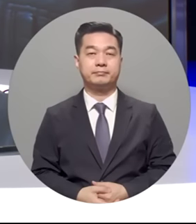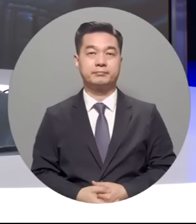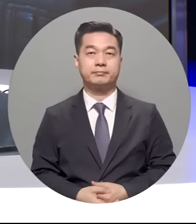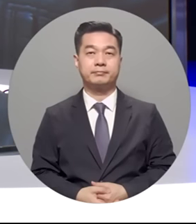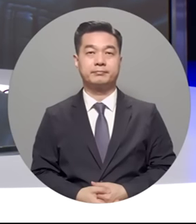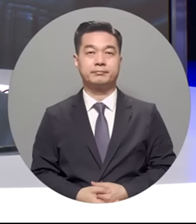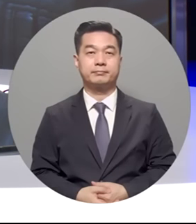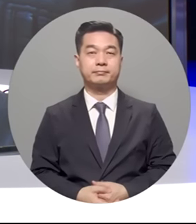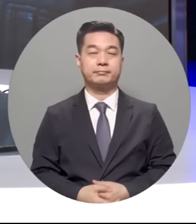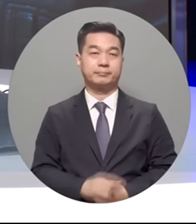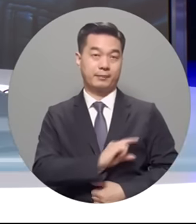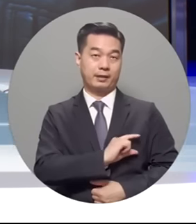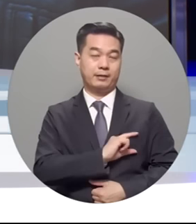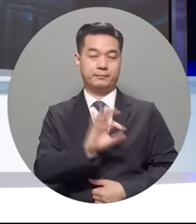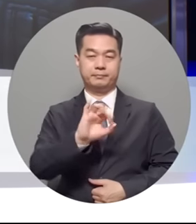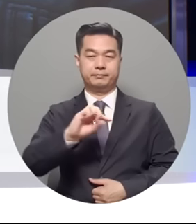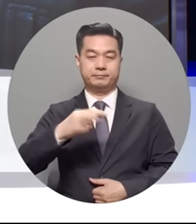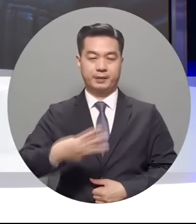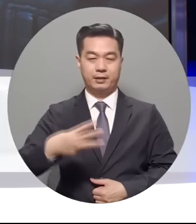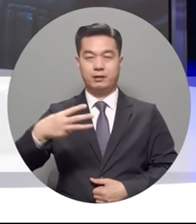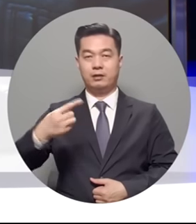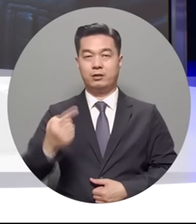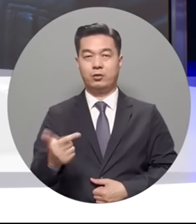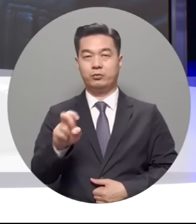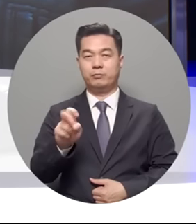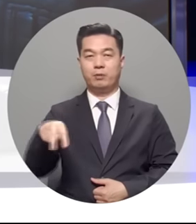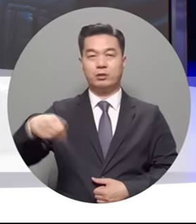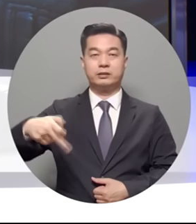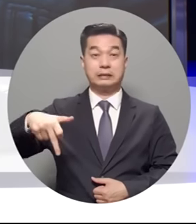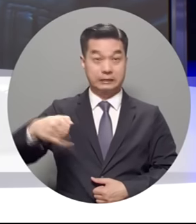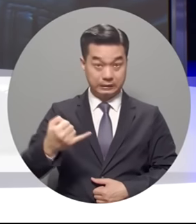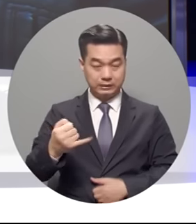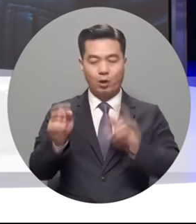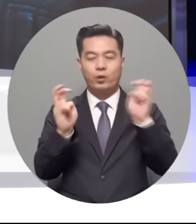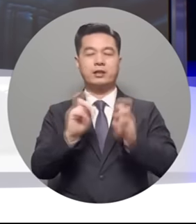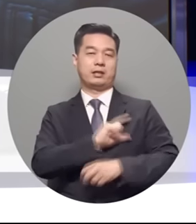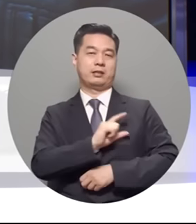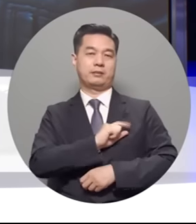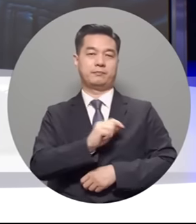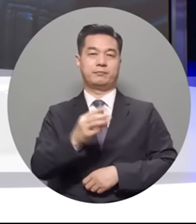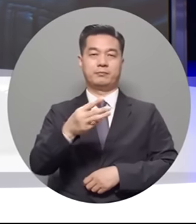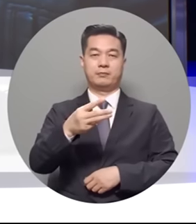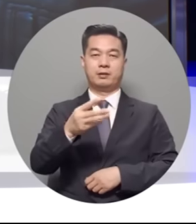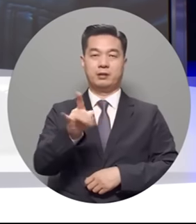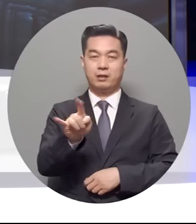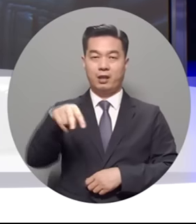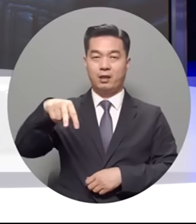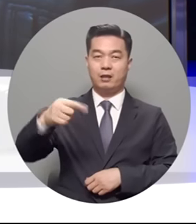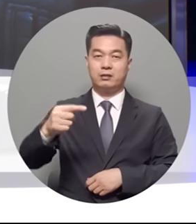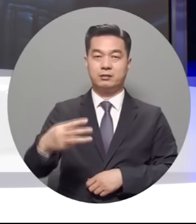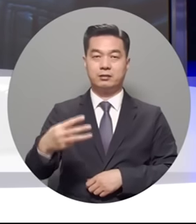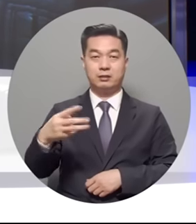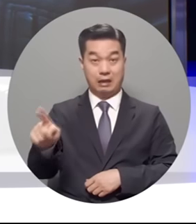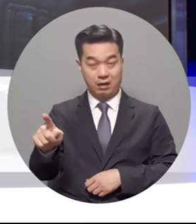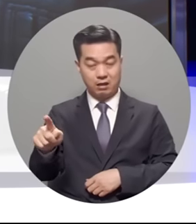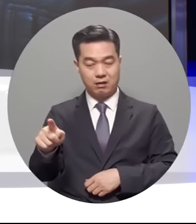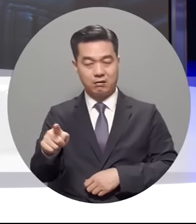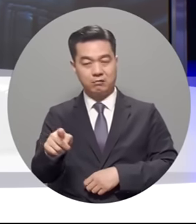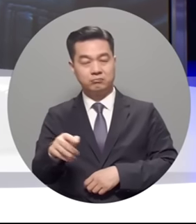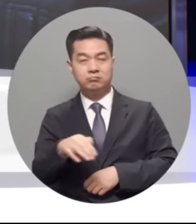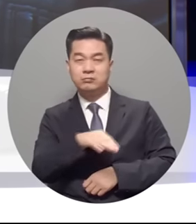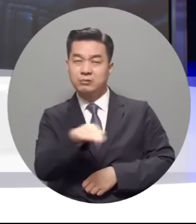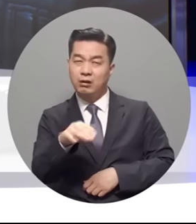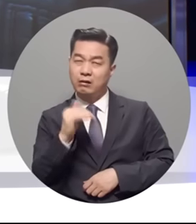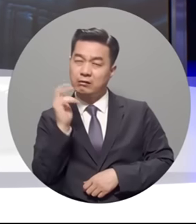일론 머스크가 이끄는 미국의 전기차 업체죠. 테슬라의 올해 1분기 매출이 시장의 예상치보다도 더 줄어든 것으로